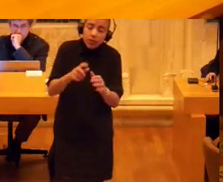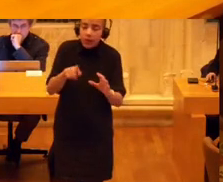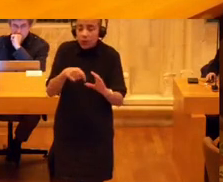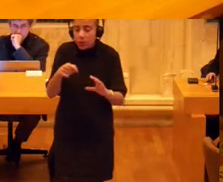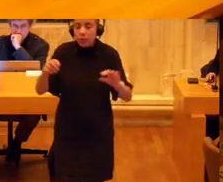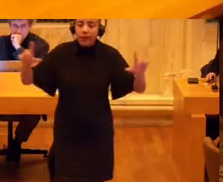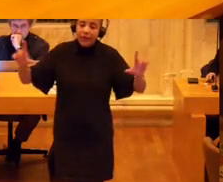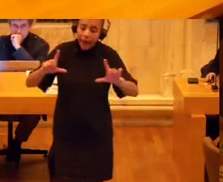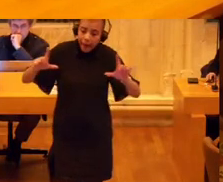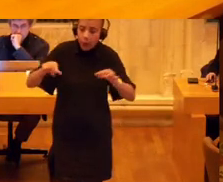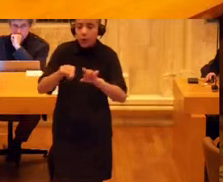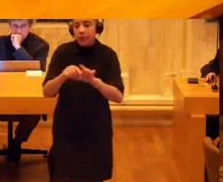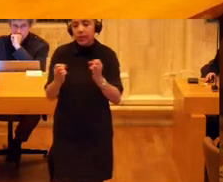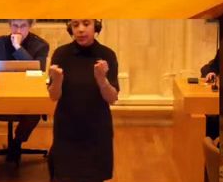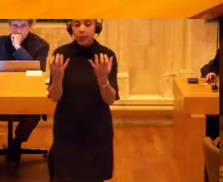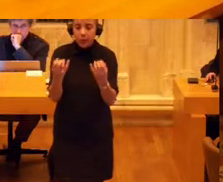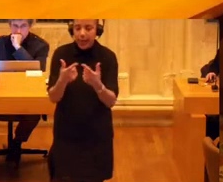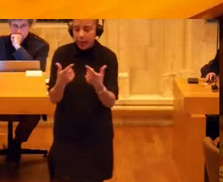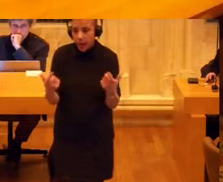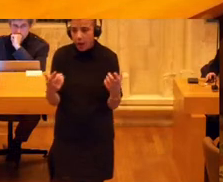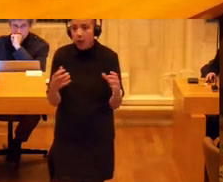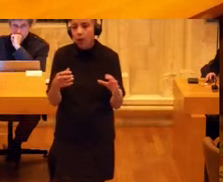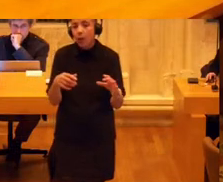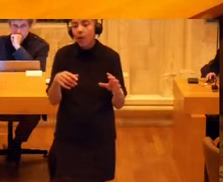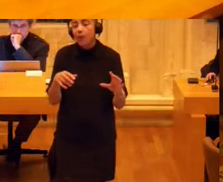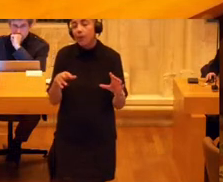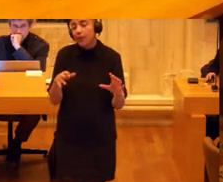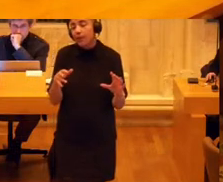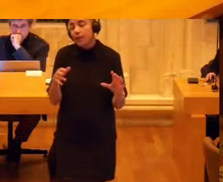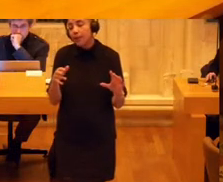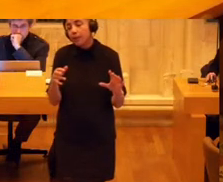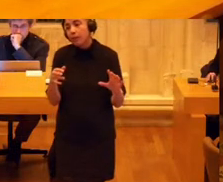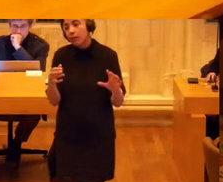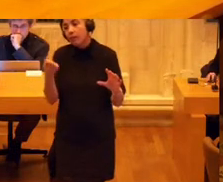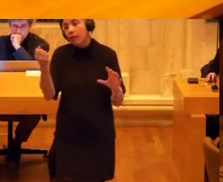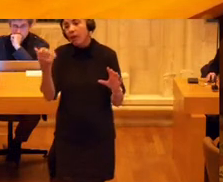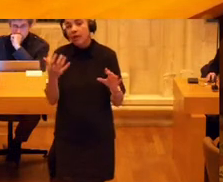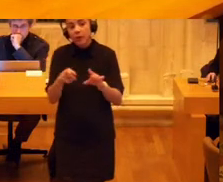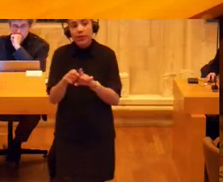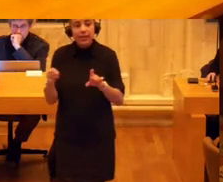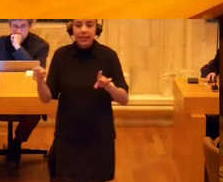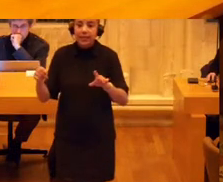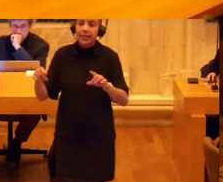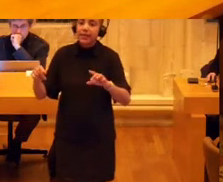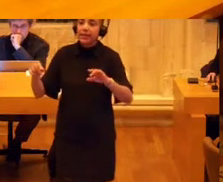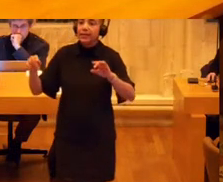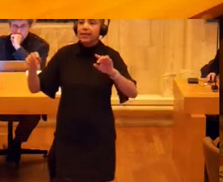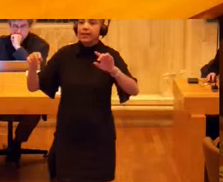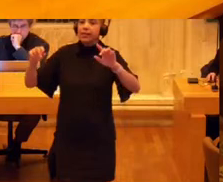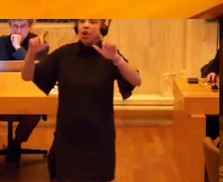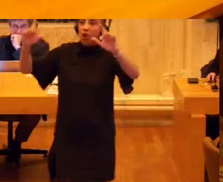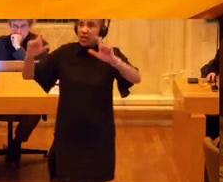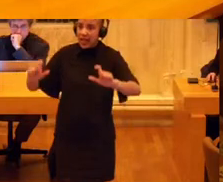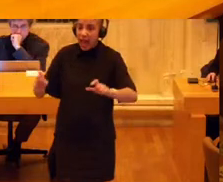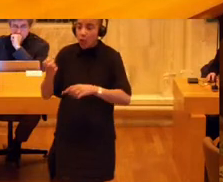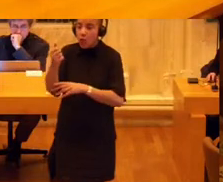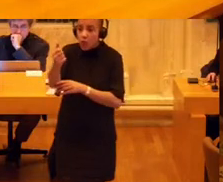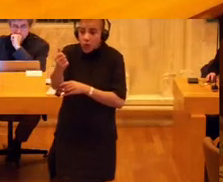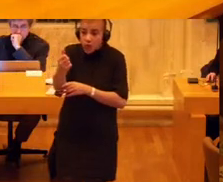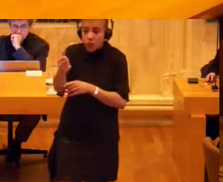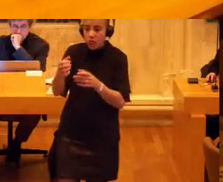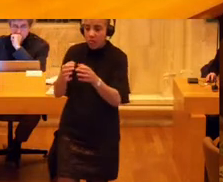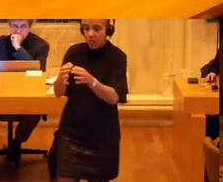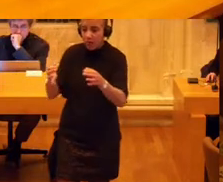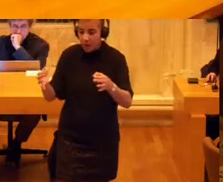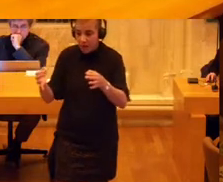d'enseignes sur des enseignes qui sont parfois dans des zones d'activité où on a parfois 3-4 enseignes sur la même unité foncière, mais on a